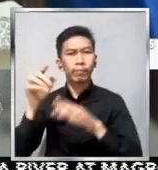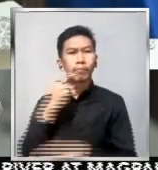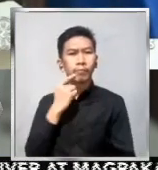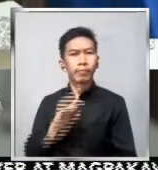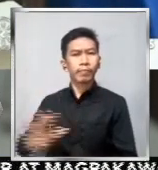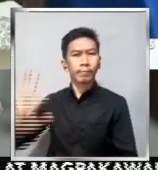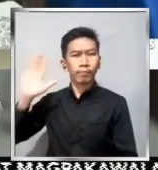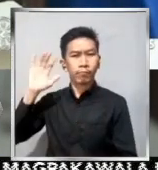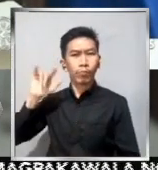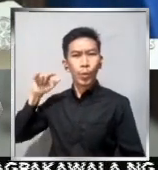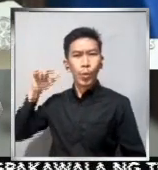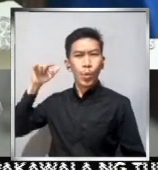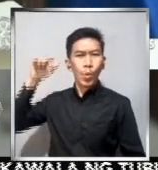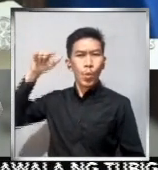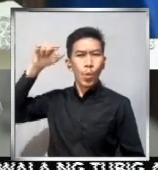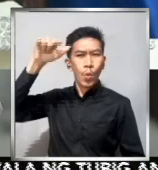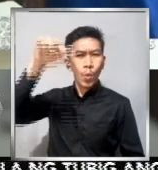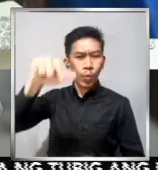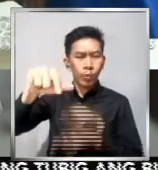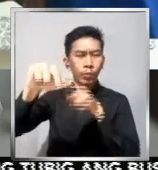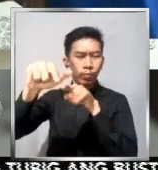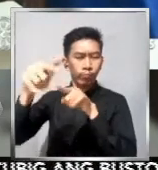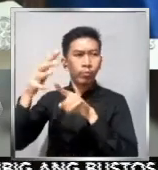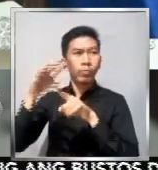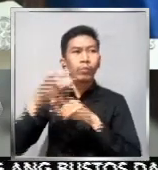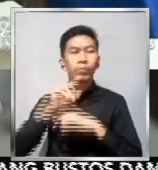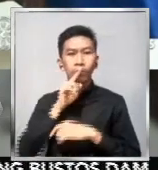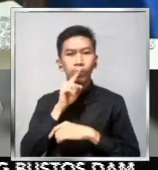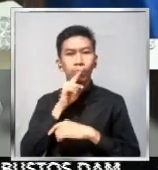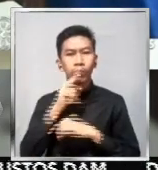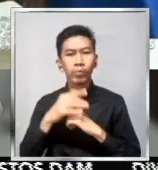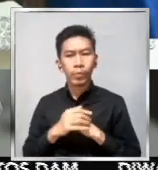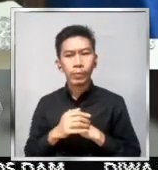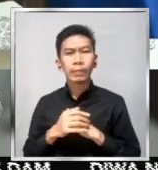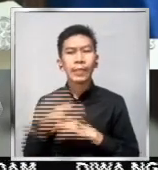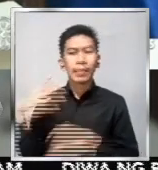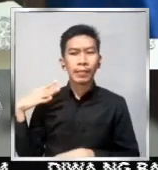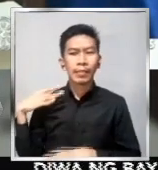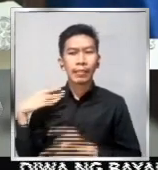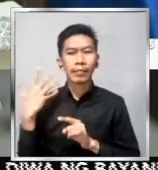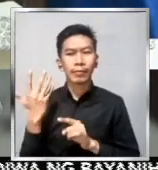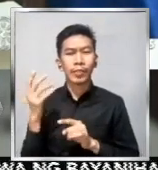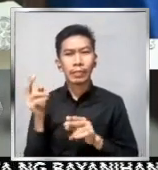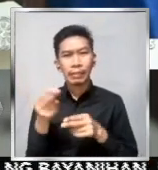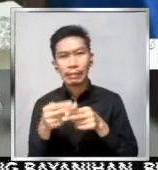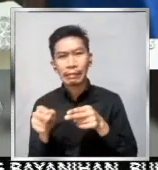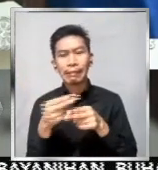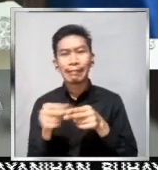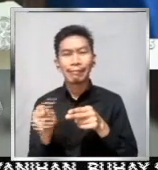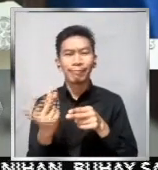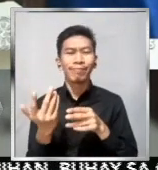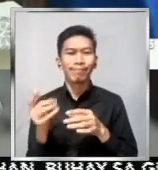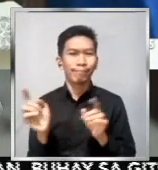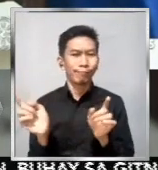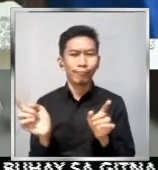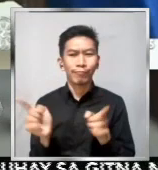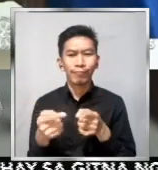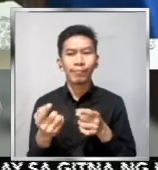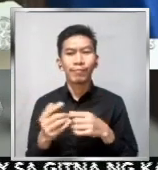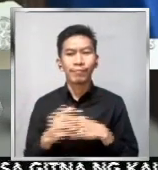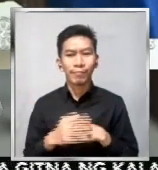Maghintay lang kayo ng kunting panahon. Minuto-minuto lang naman yan eh. Alam ko